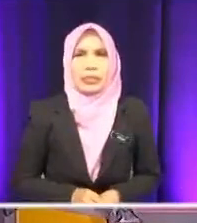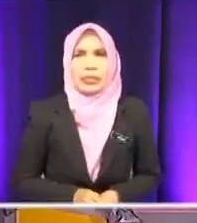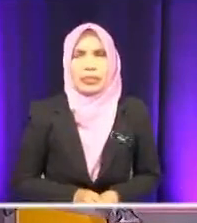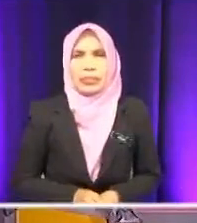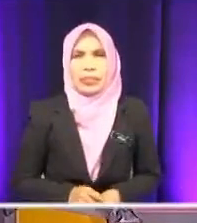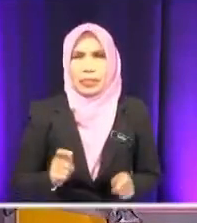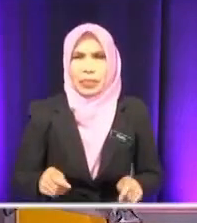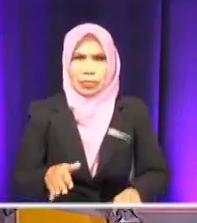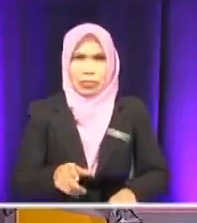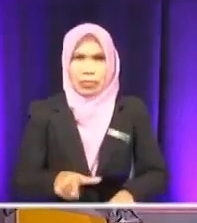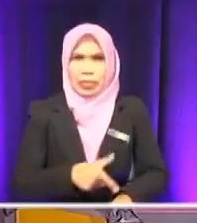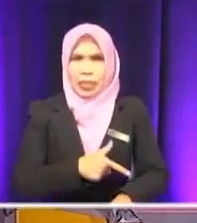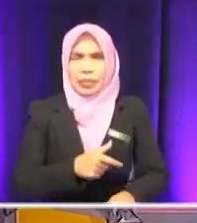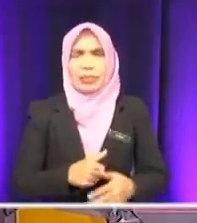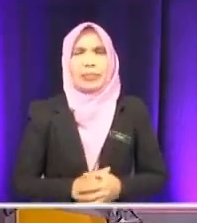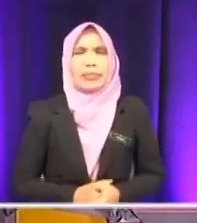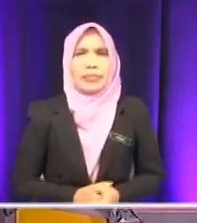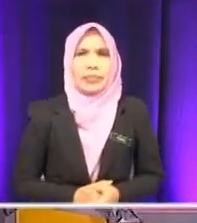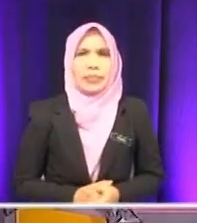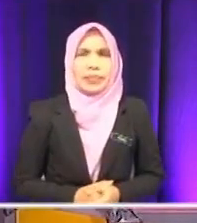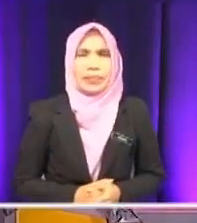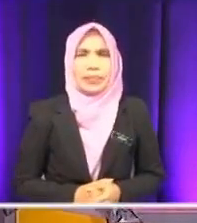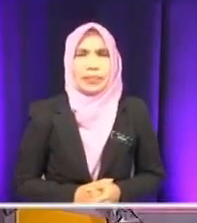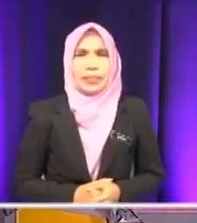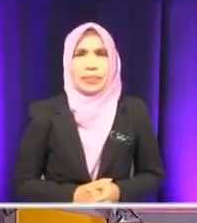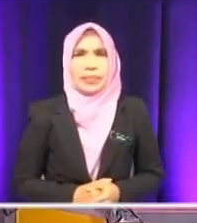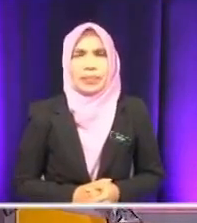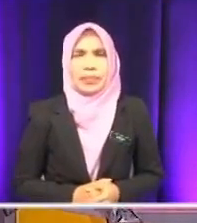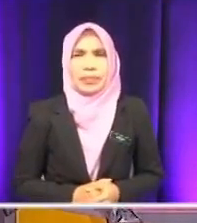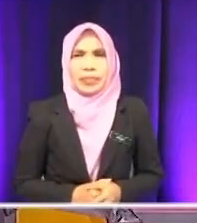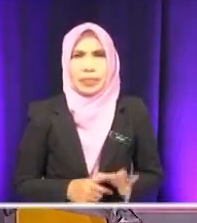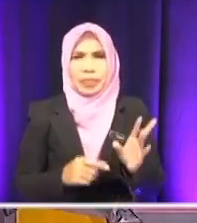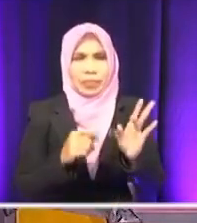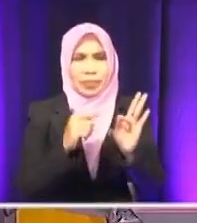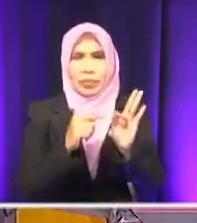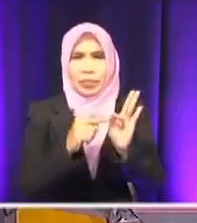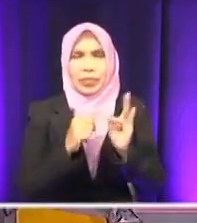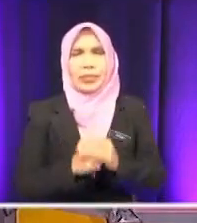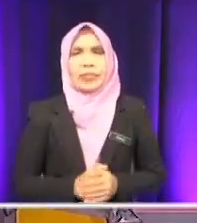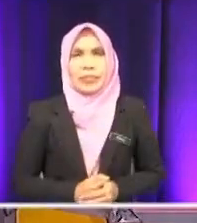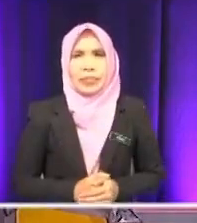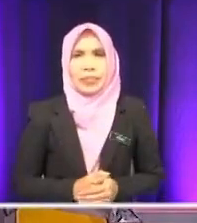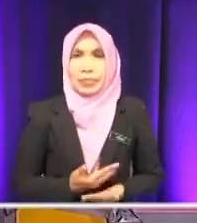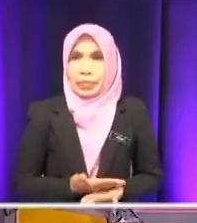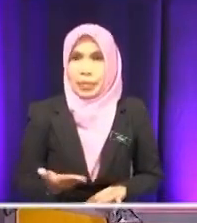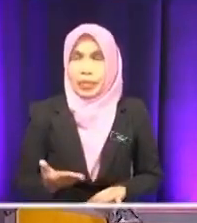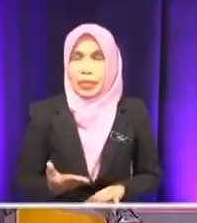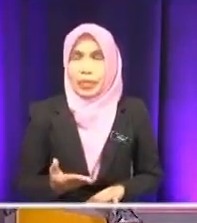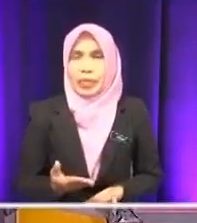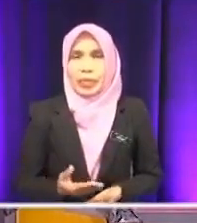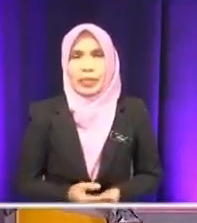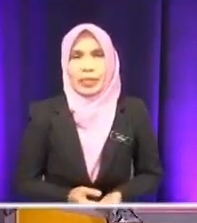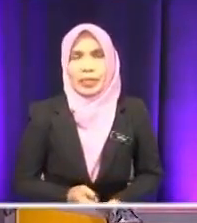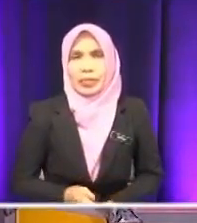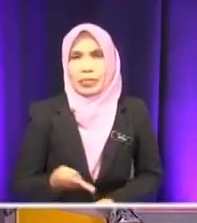contoh soal lainnya contoh soal lain yaitu soal lain yang ketujuh Oke diberi bahan rangsangan untuk bagian B